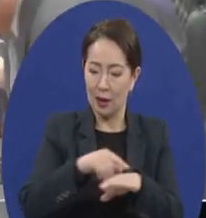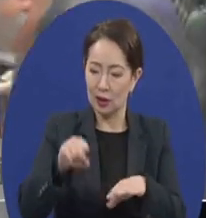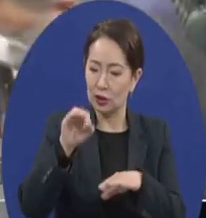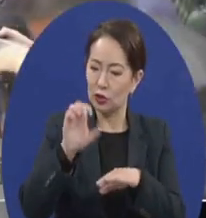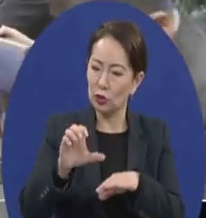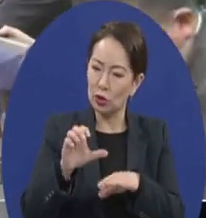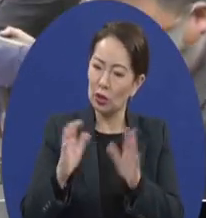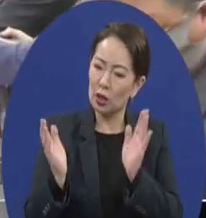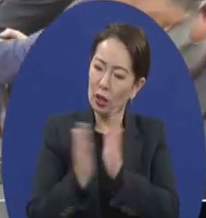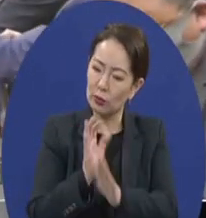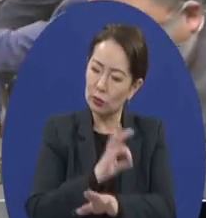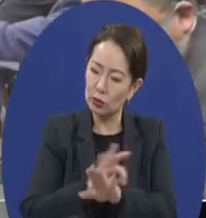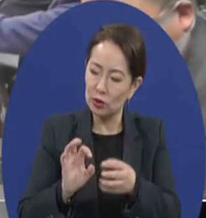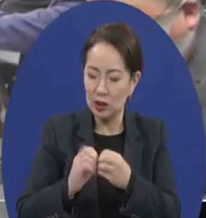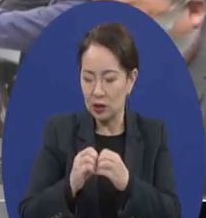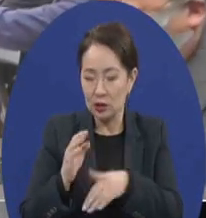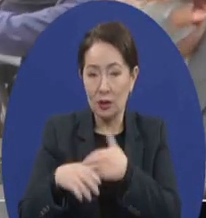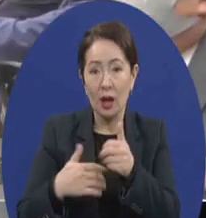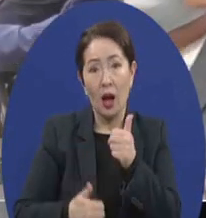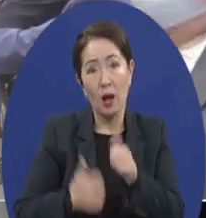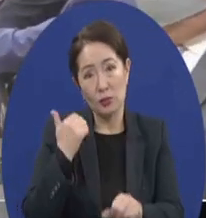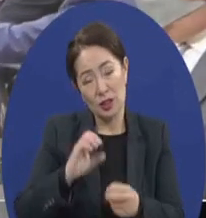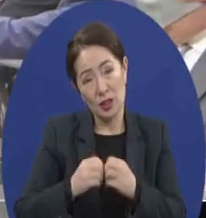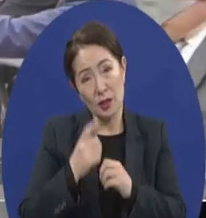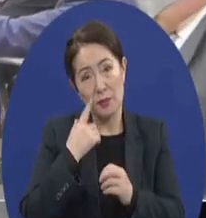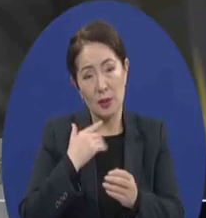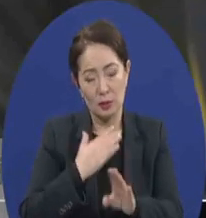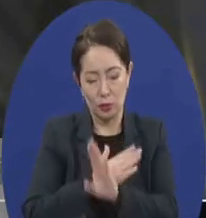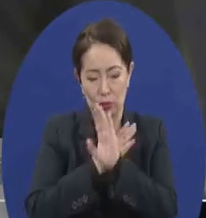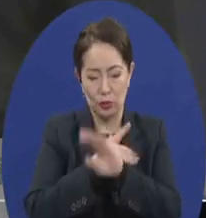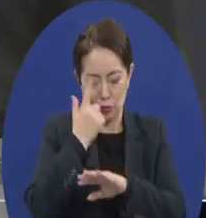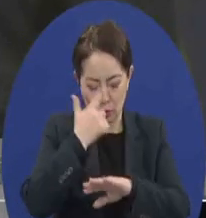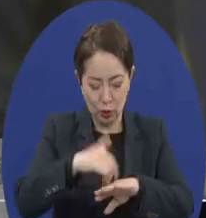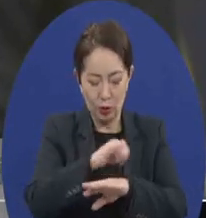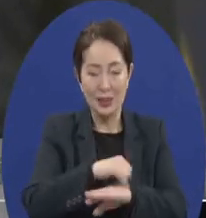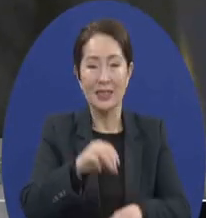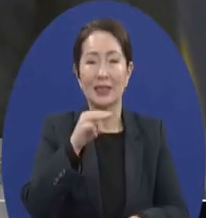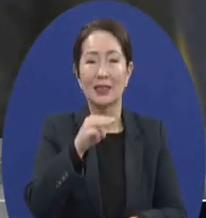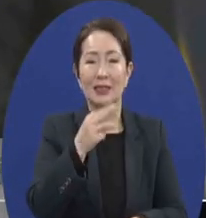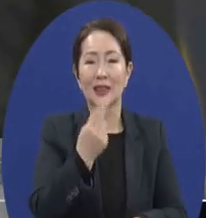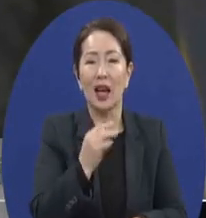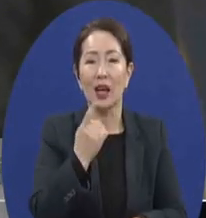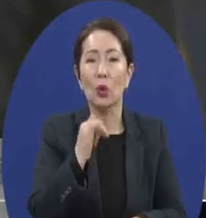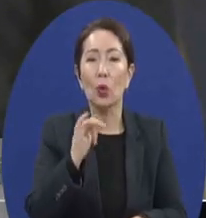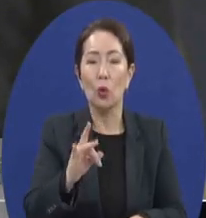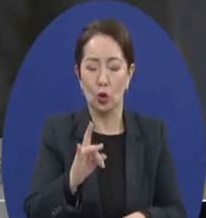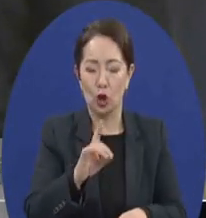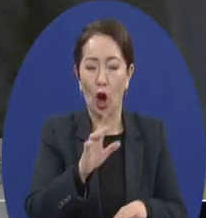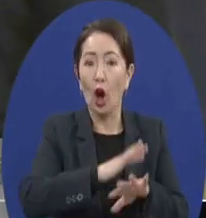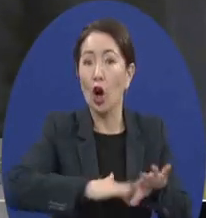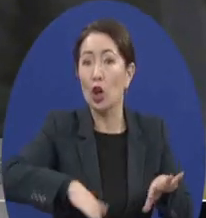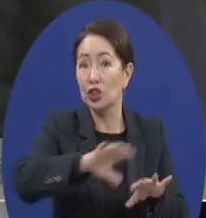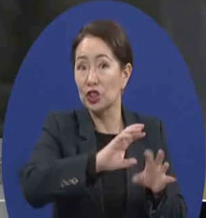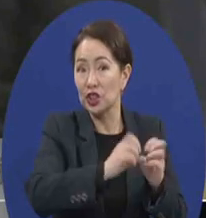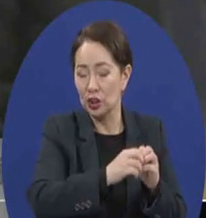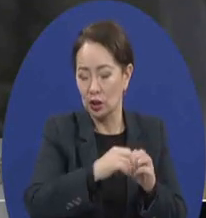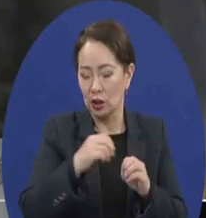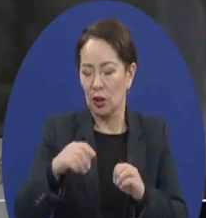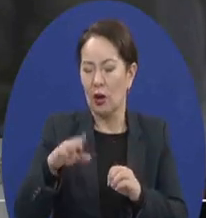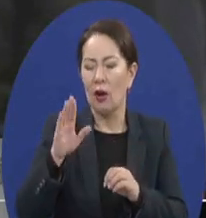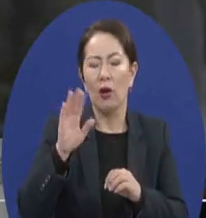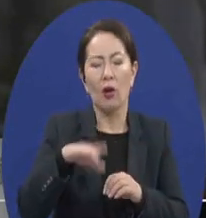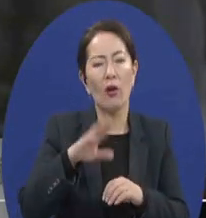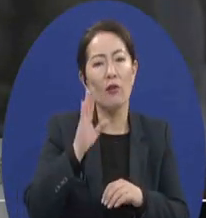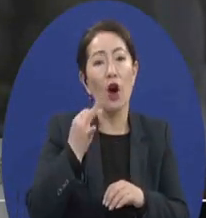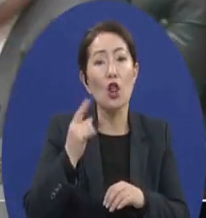тосны үйлдвэрийн хамтарсан төслийг амжилттай хэрэгжүүлж дуусгах, Монгол цахиврын хөндийг байгуулахад хамтран ажиллах, Болливуудын киноны зураг авалтыг Монголд